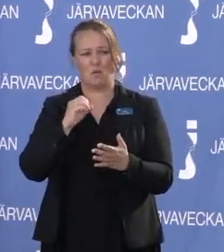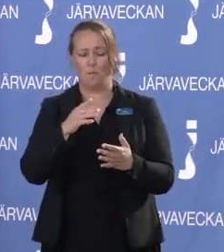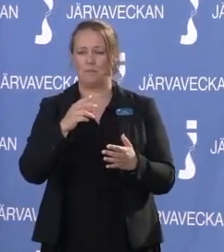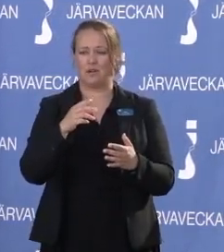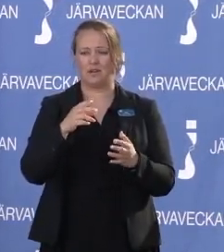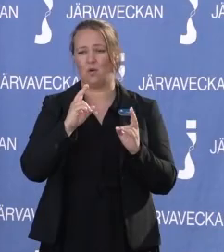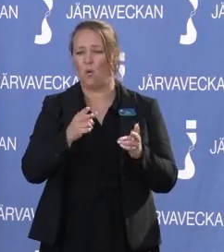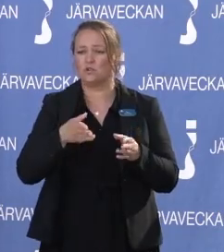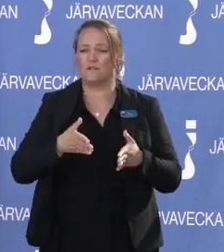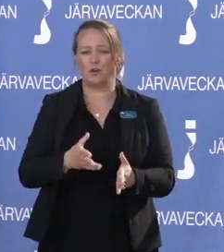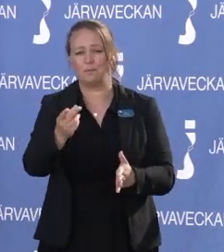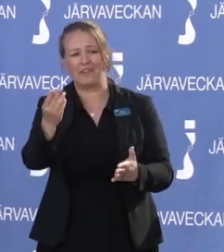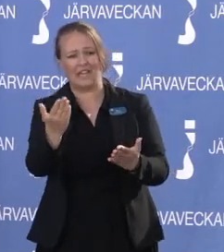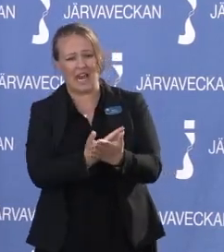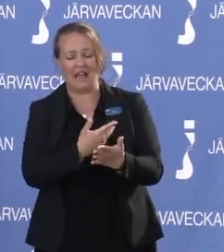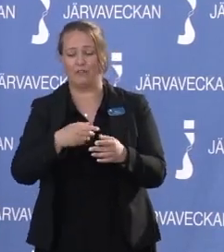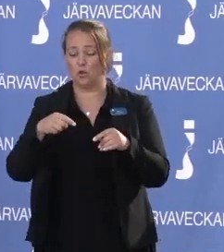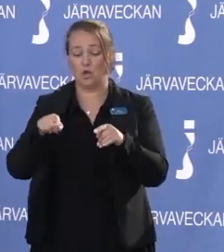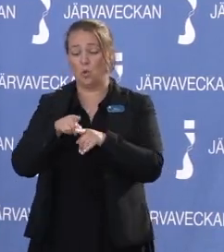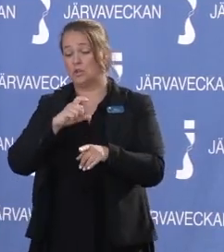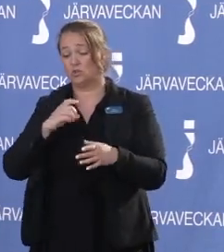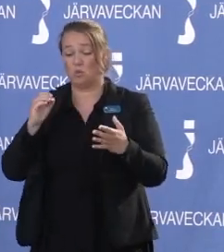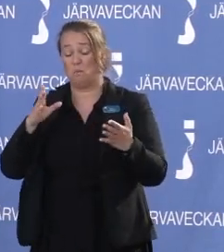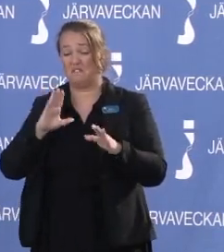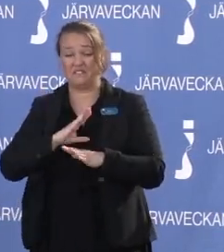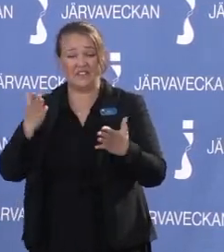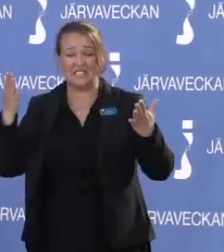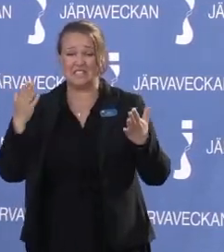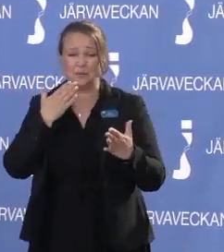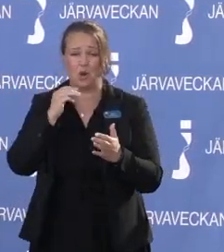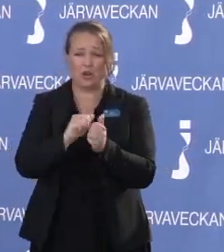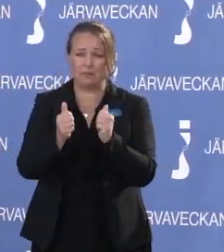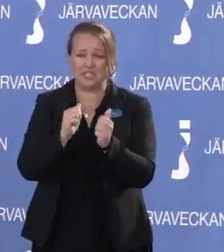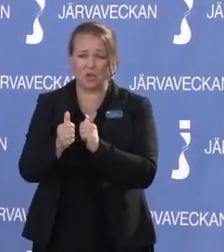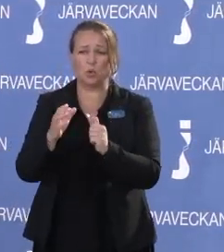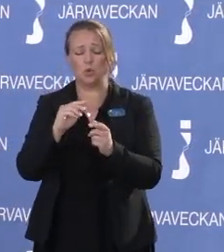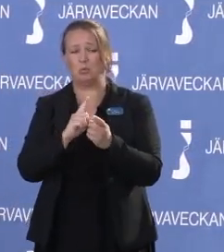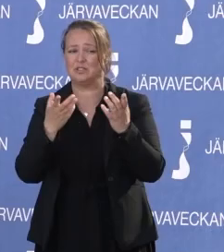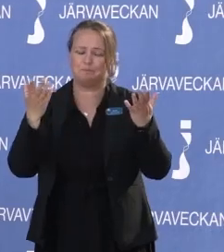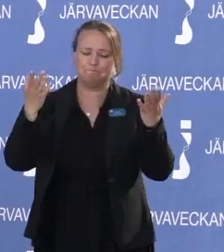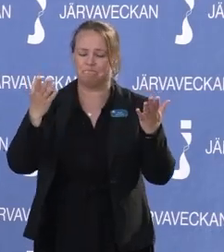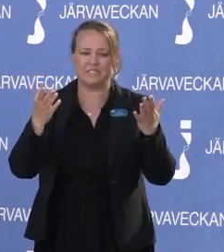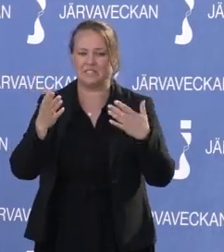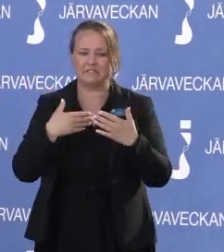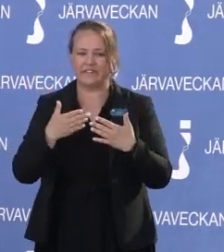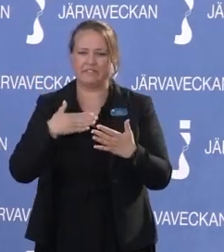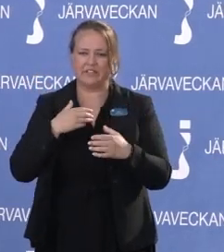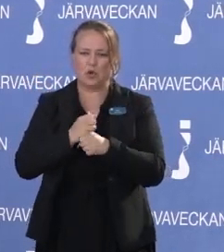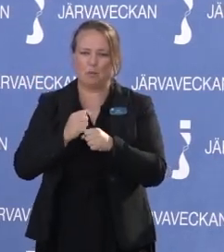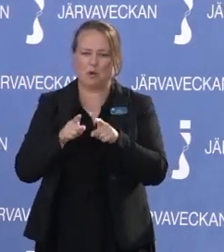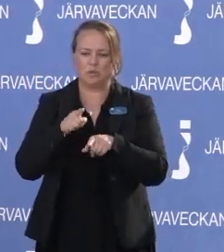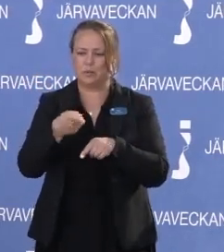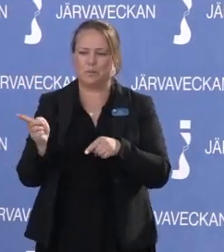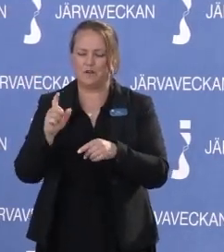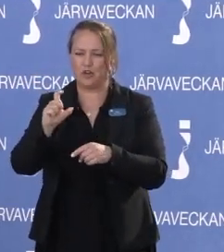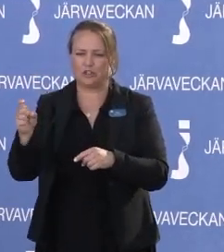ser att där är dålig representation, och då blir det liksom någon slags moment 22 där. Så att jag tror ändå det är